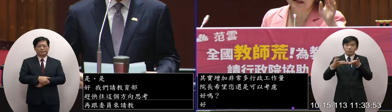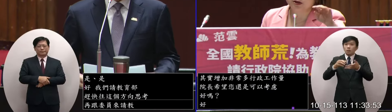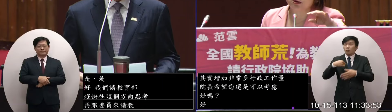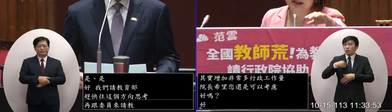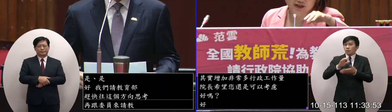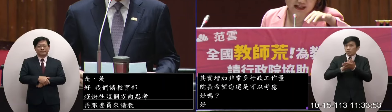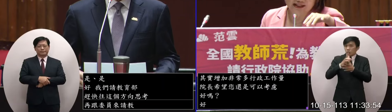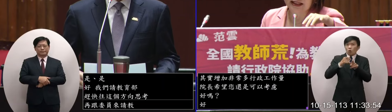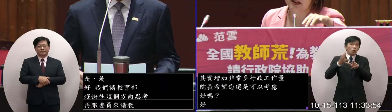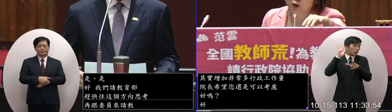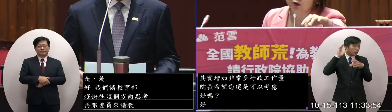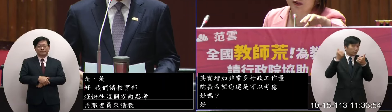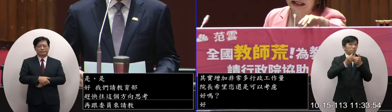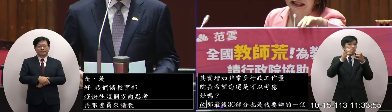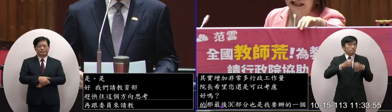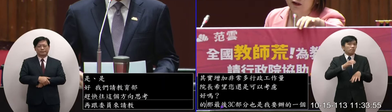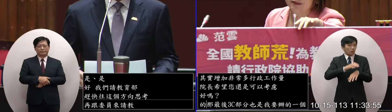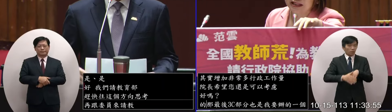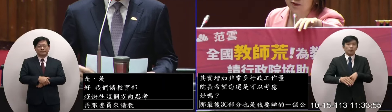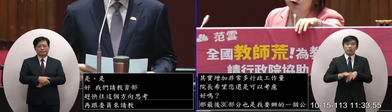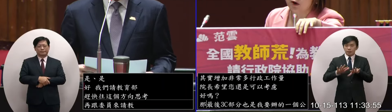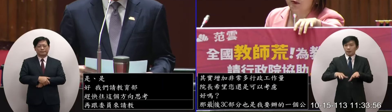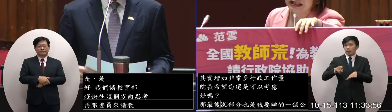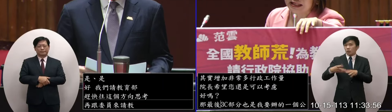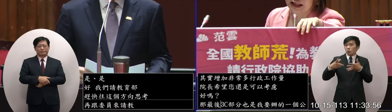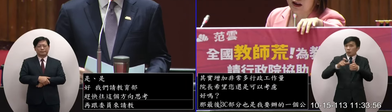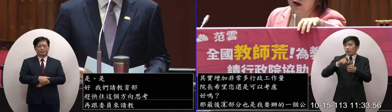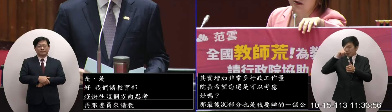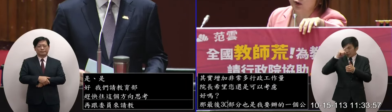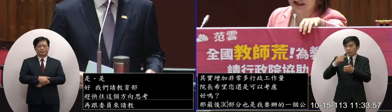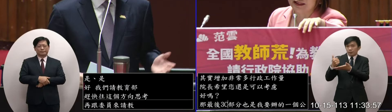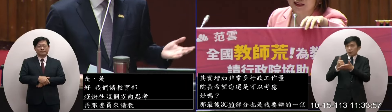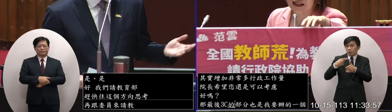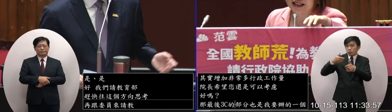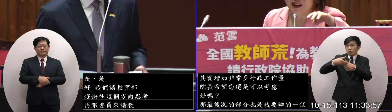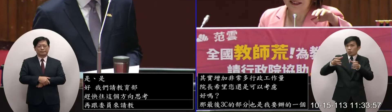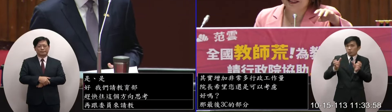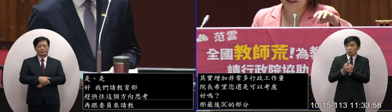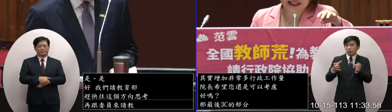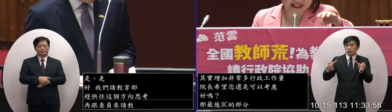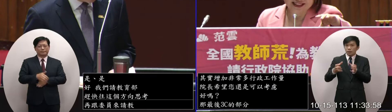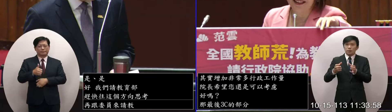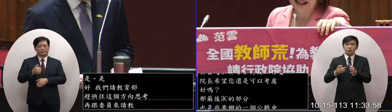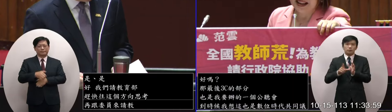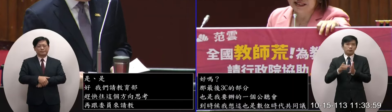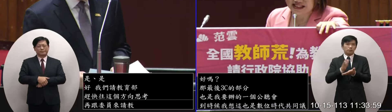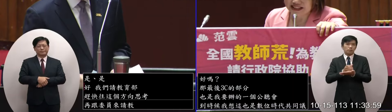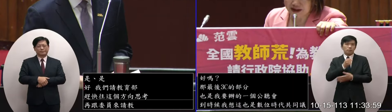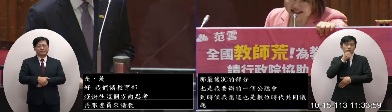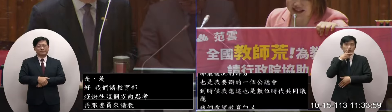时候我想这也是数位时代的一个共同的议题，那我们也希望教育部一起来。 好，好，谢谢。